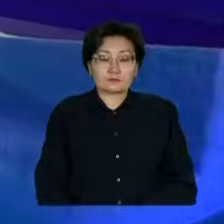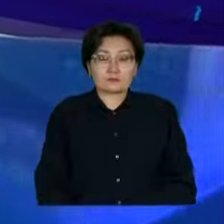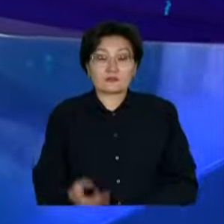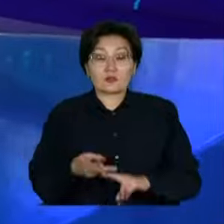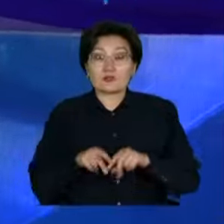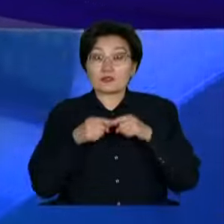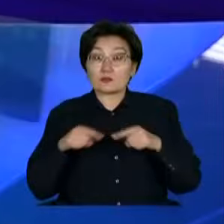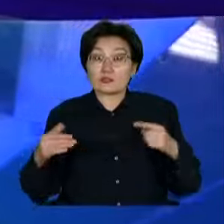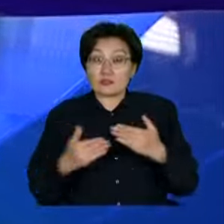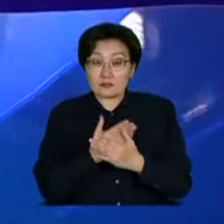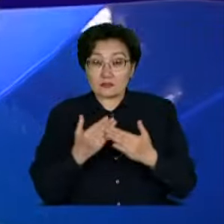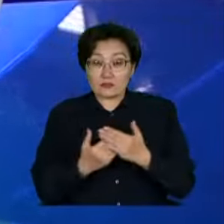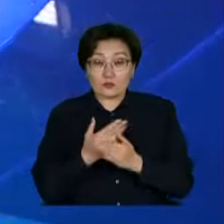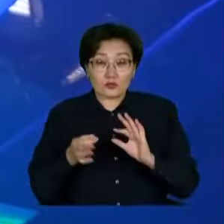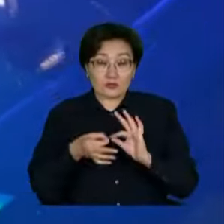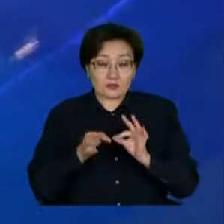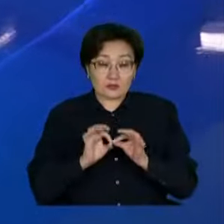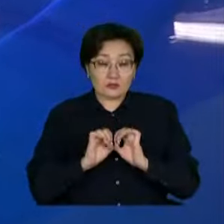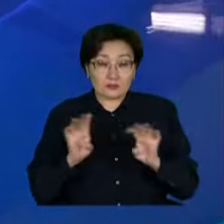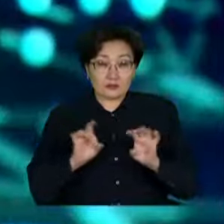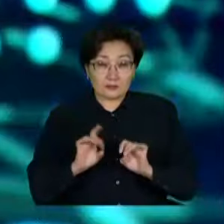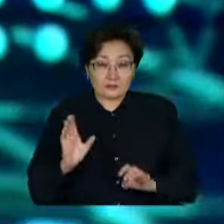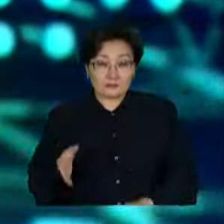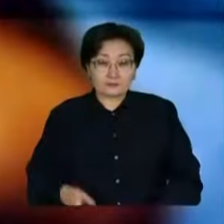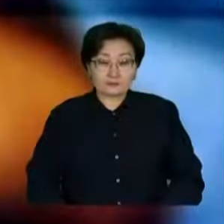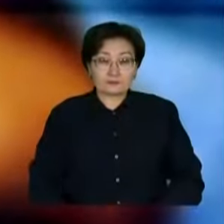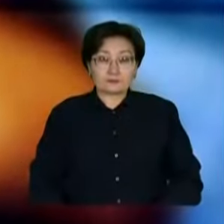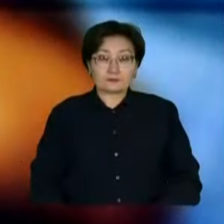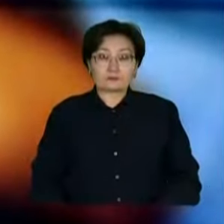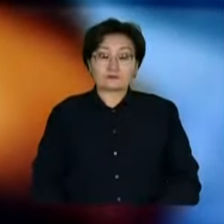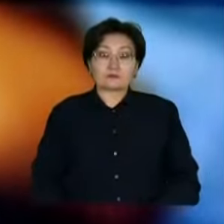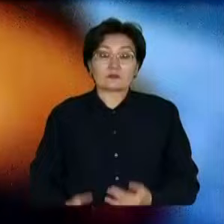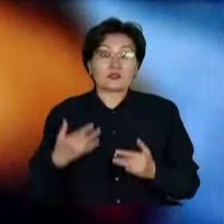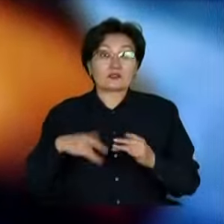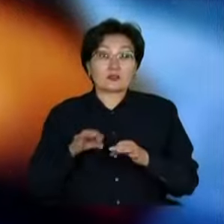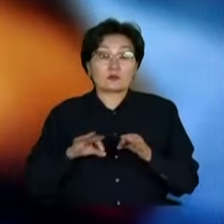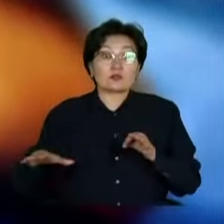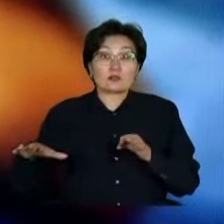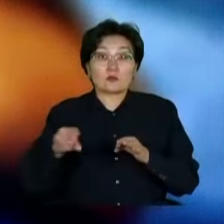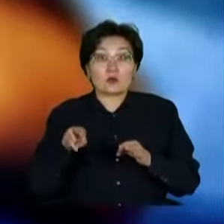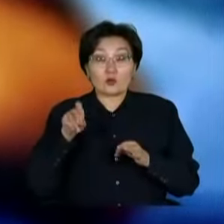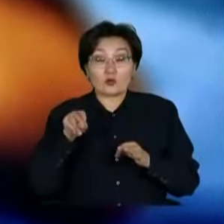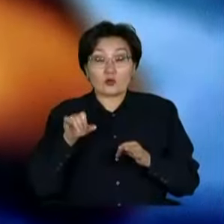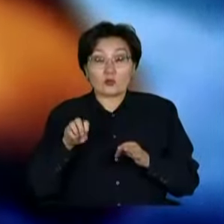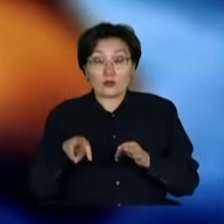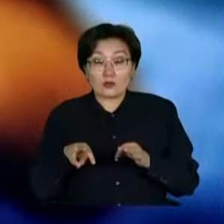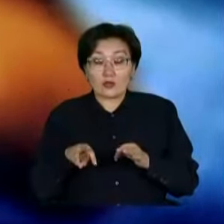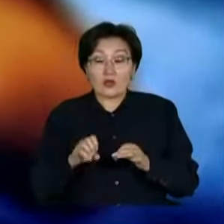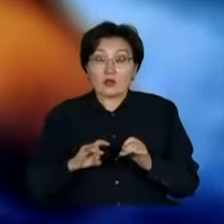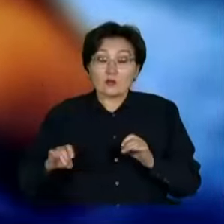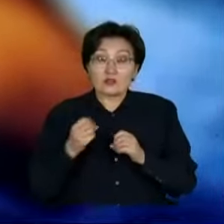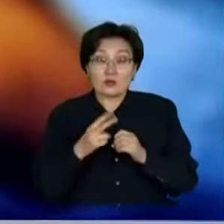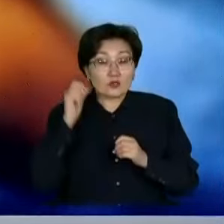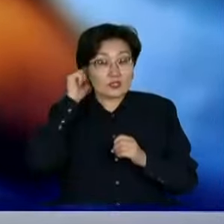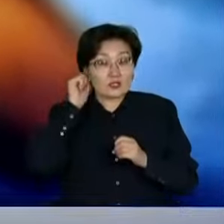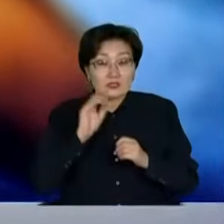Осы және өзге де ақпаратты толығырақ тарқатсақ. Жамбыл облысы Мойынқұм ауданында 12 жастағы